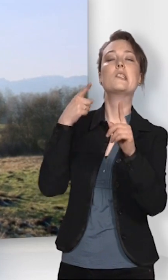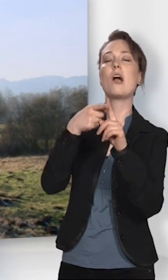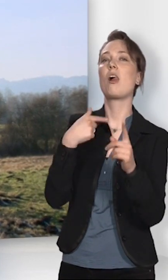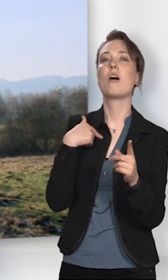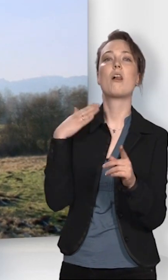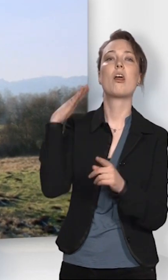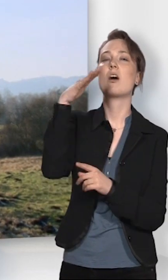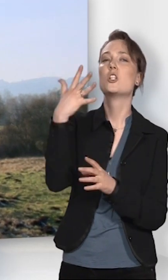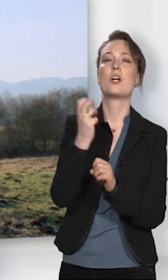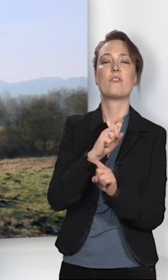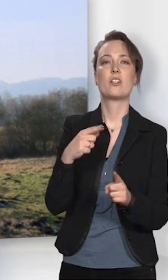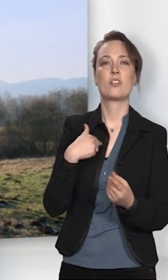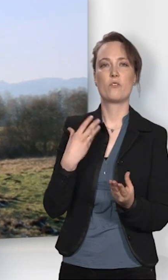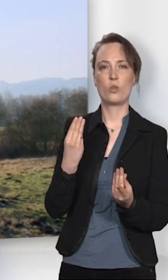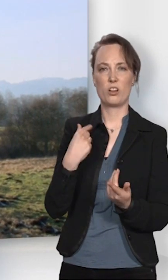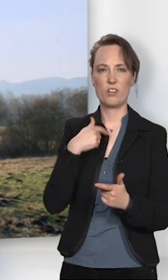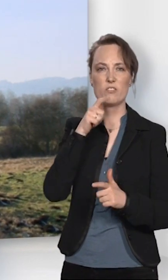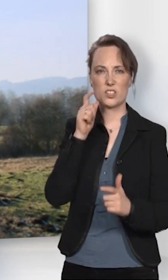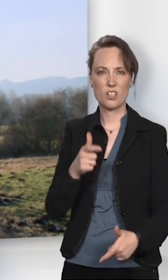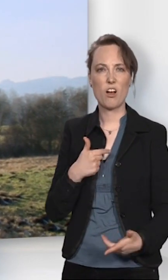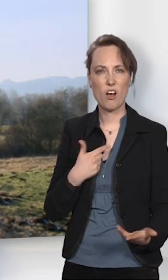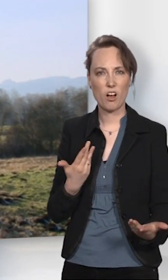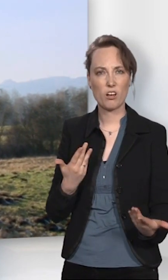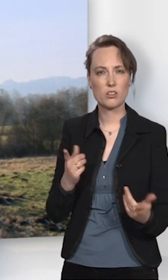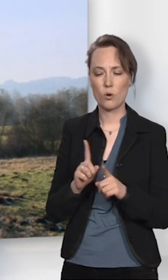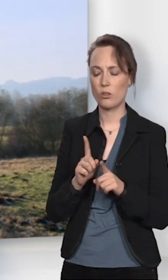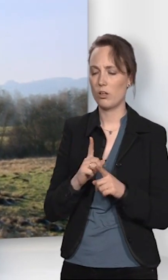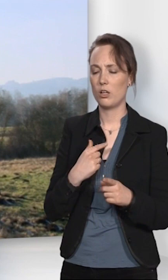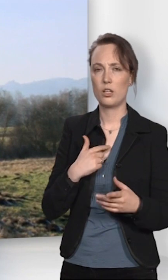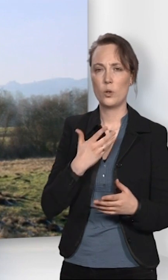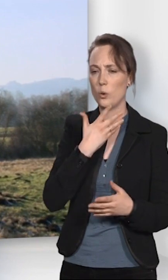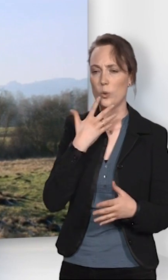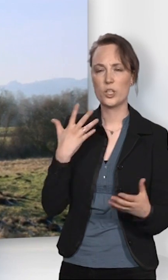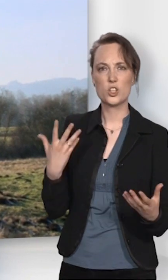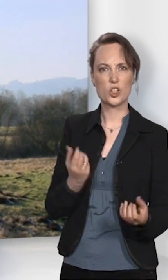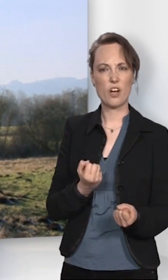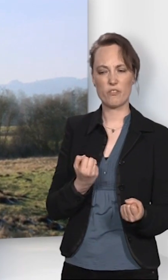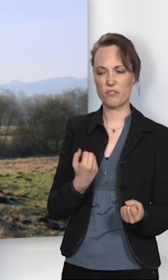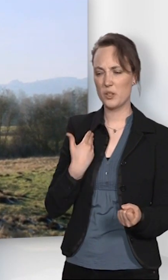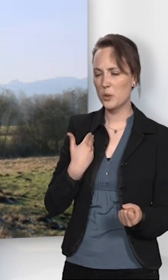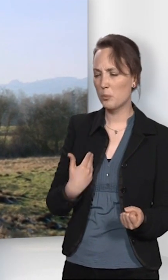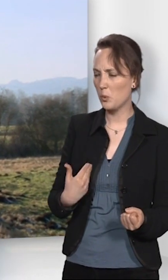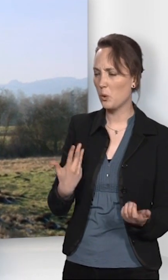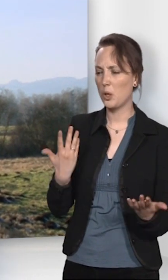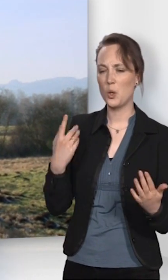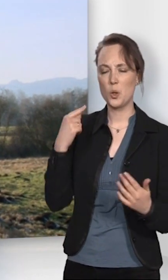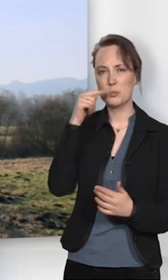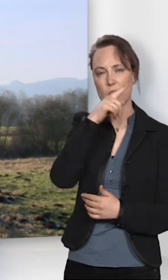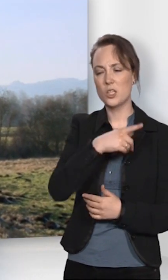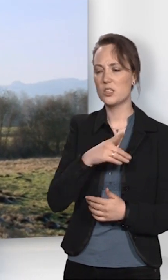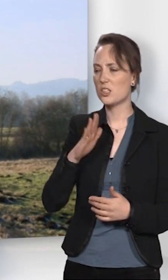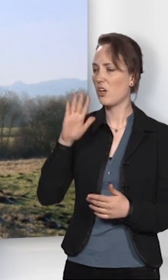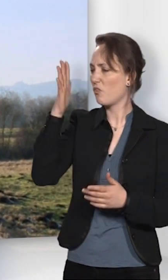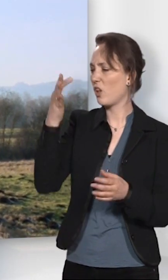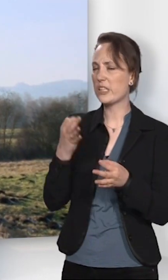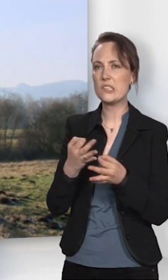zu haben. Oder ich habe nichts zu Wege gebracht, alle Mühe war umsonst, hatte keinen Erfolg. Und irgendwie